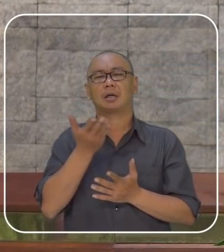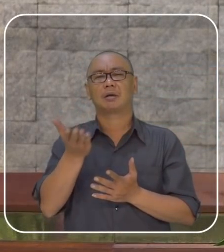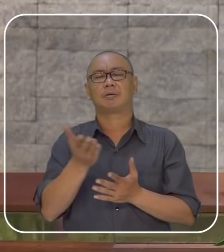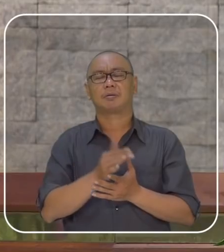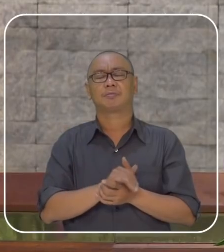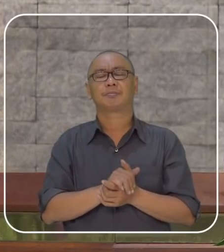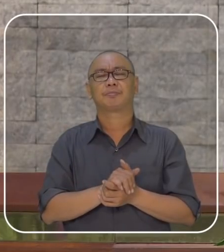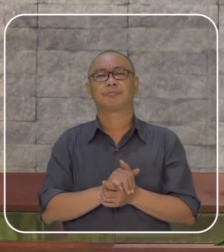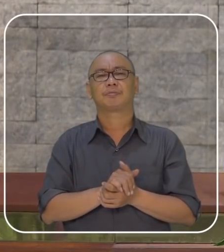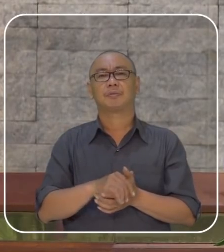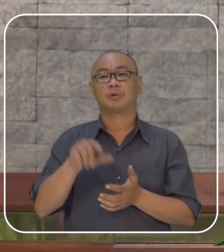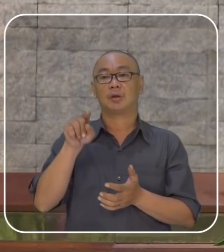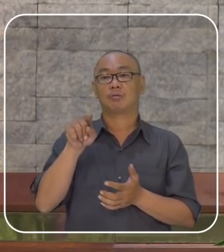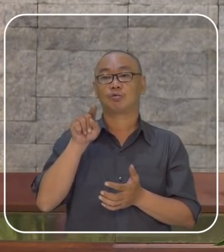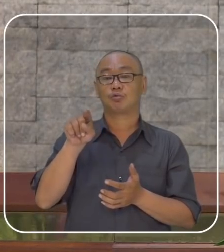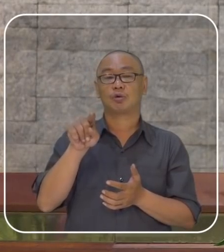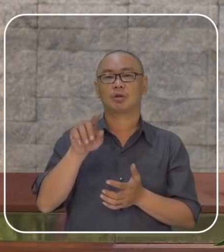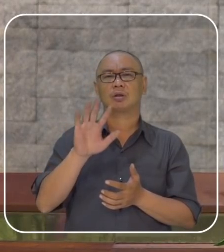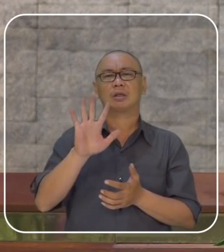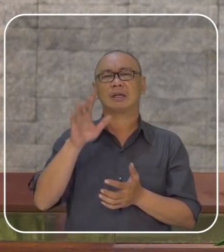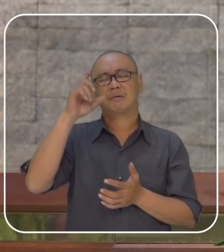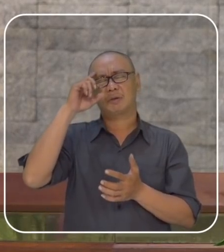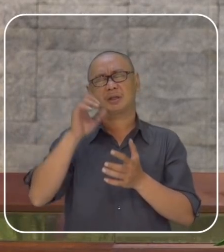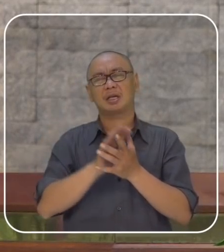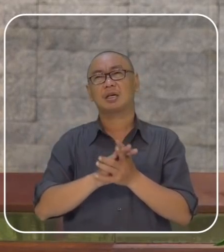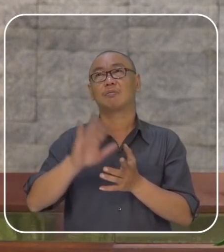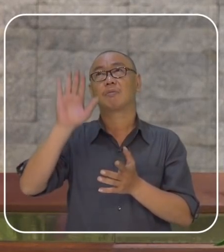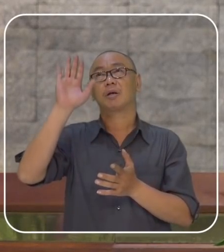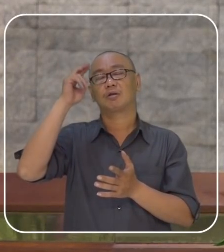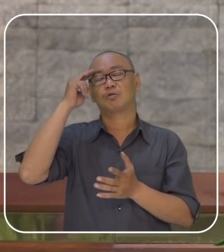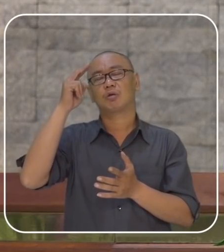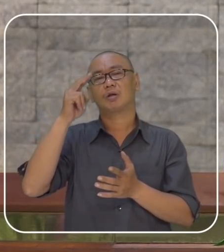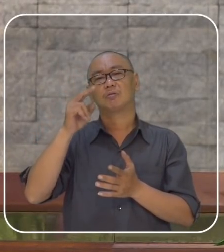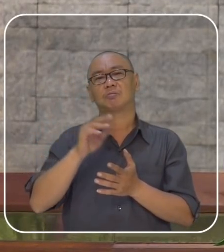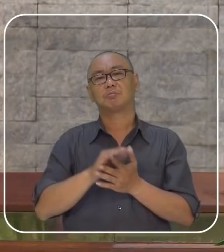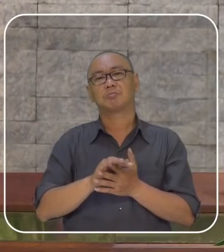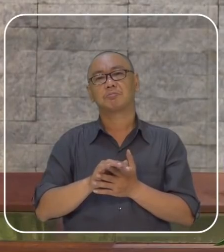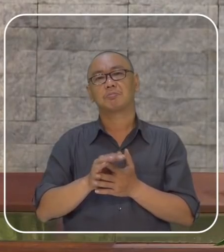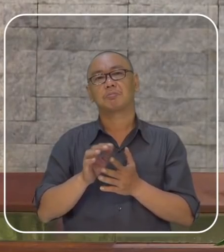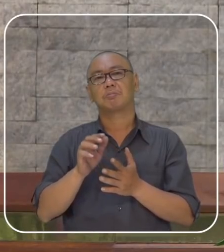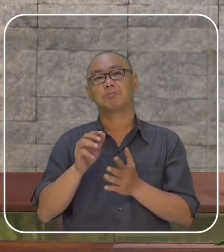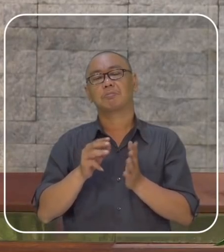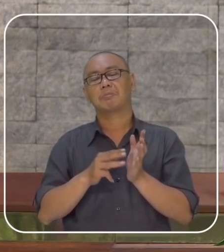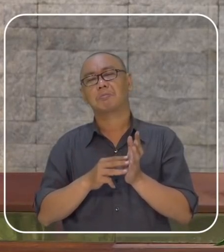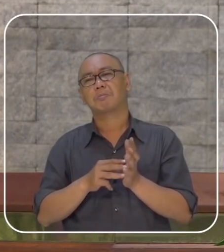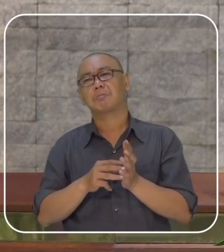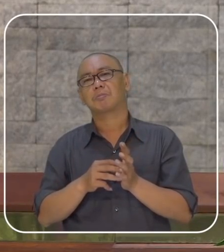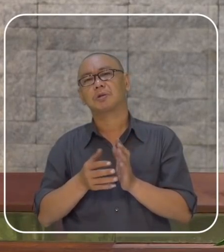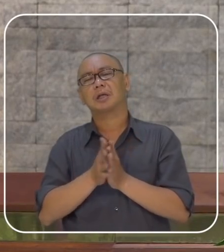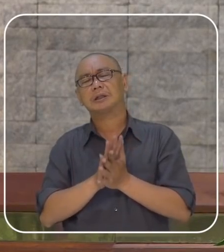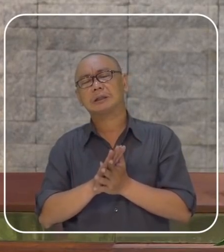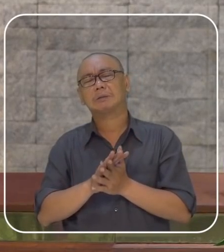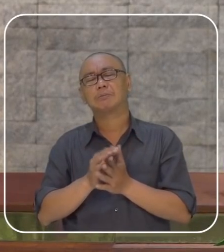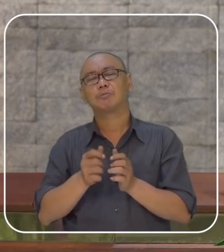Bahkan dia menunjukkan bahwa dia tidak percaya kepada Tuhan, namun mempermainkan Tuhan. Saudara, sekarang kita